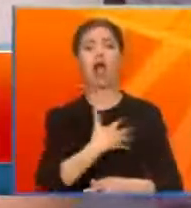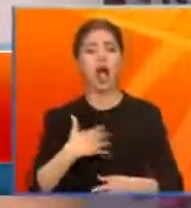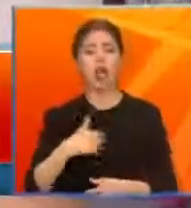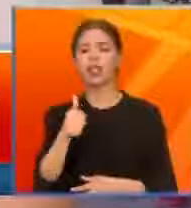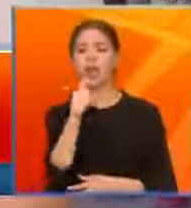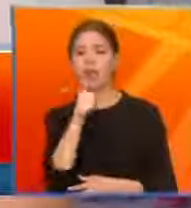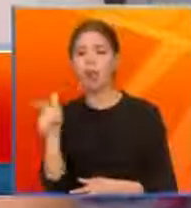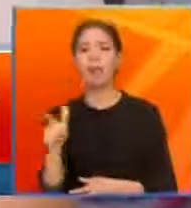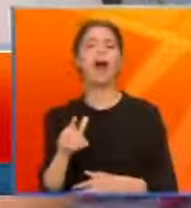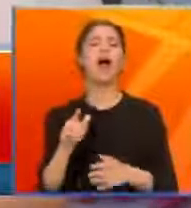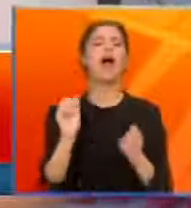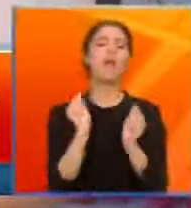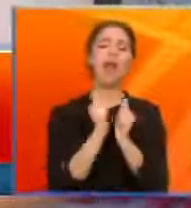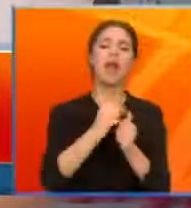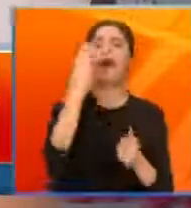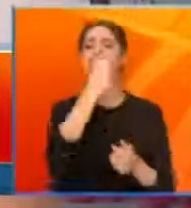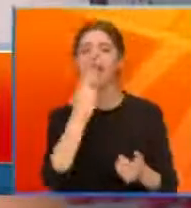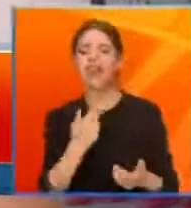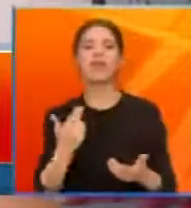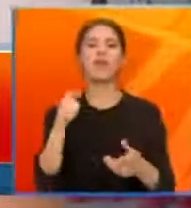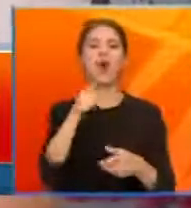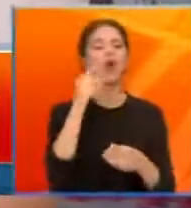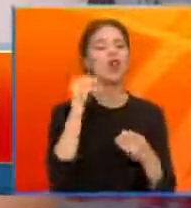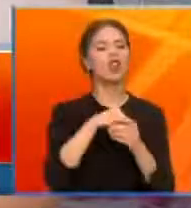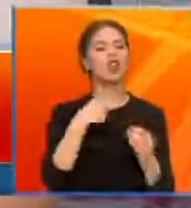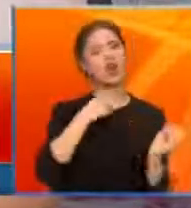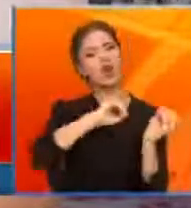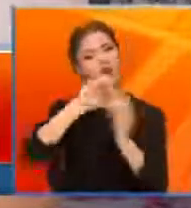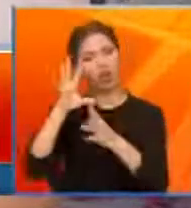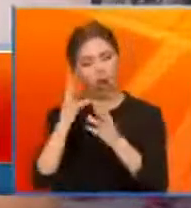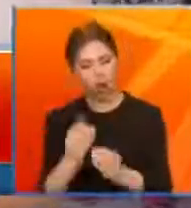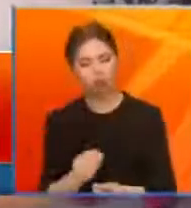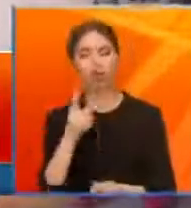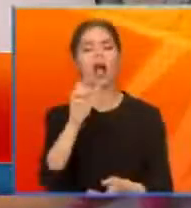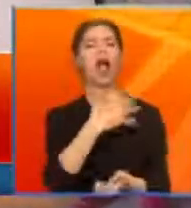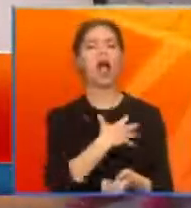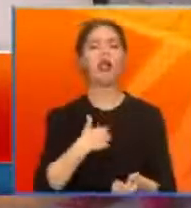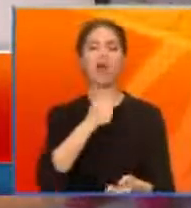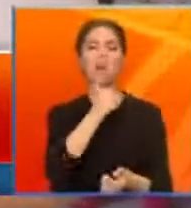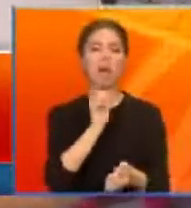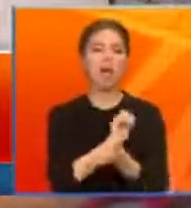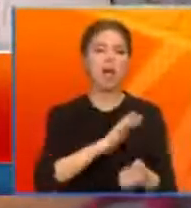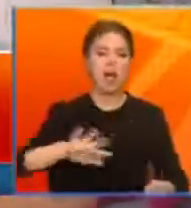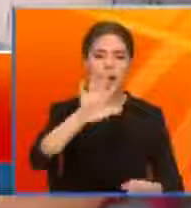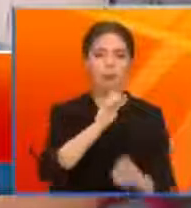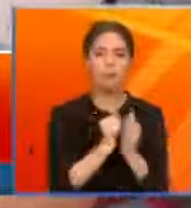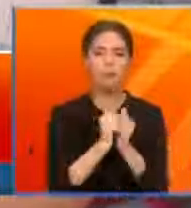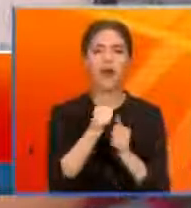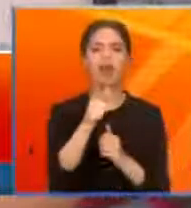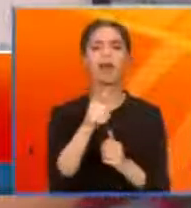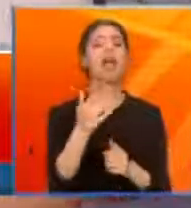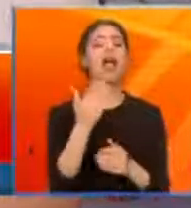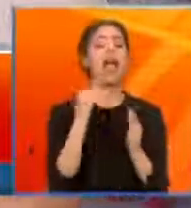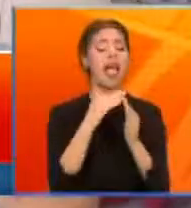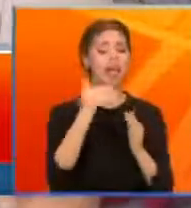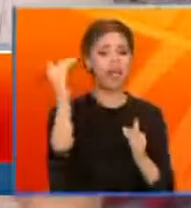babalarıyla etkinlik yapmaları için belli etkinlikler göndereceğiz. Bunları evde anne baba olarak yapabilirler ve kesinlikle evlerine ziyaretçi kabul etmemelerini